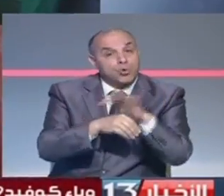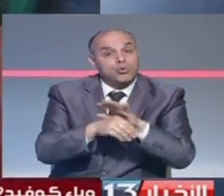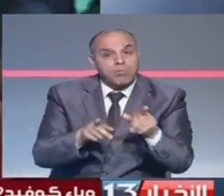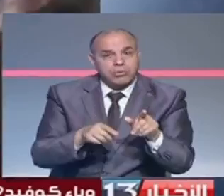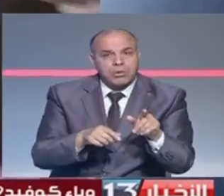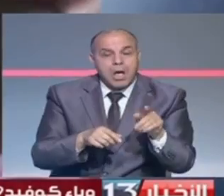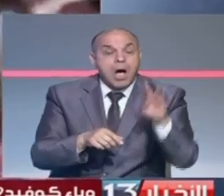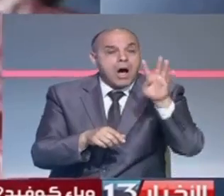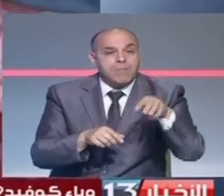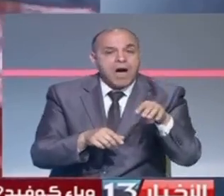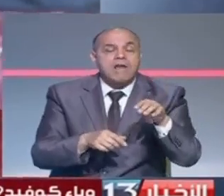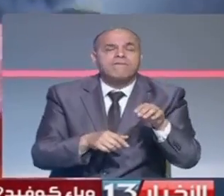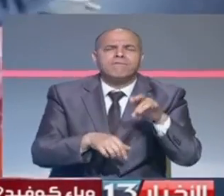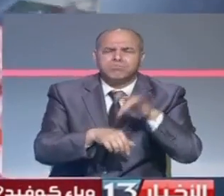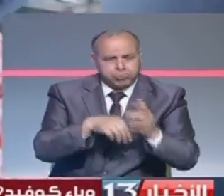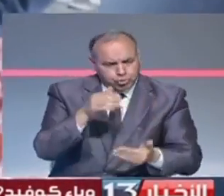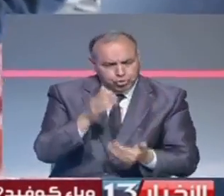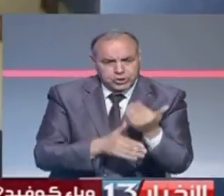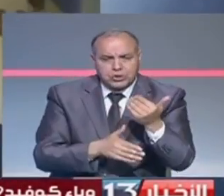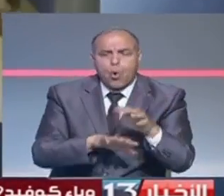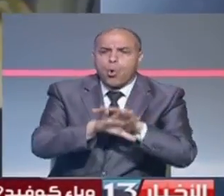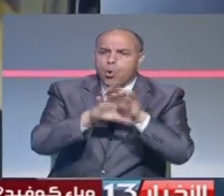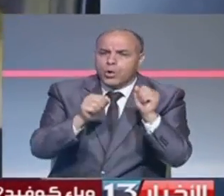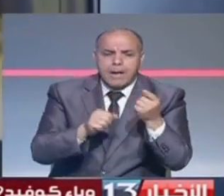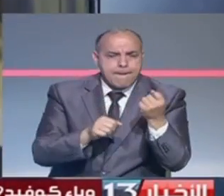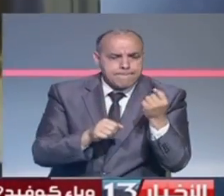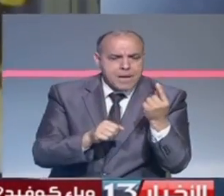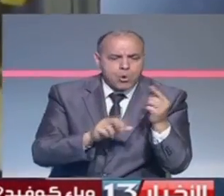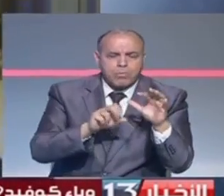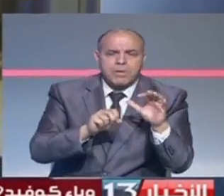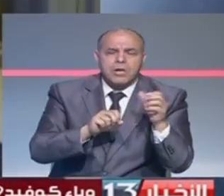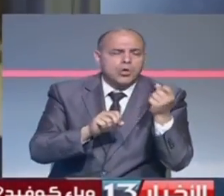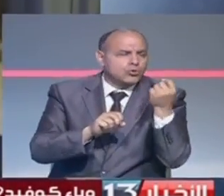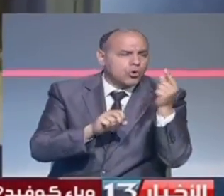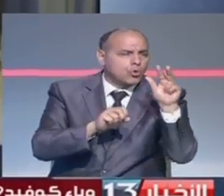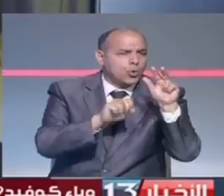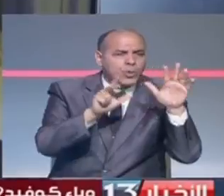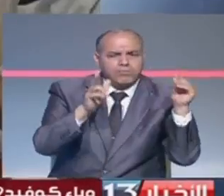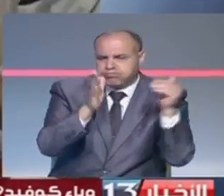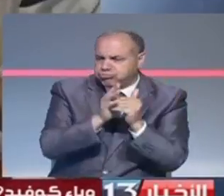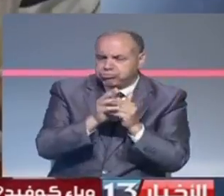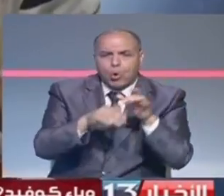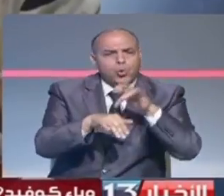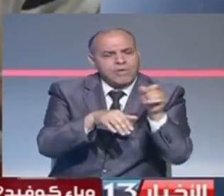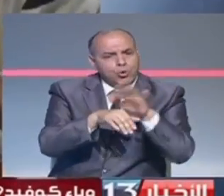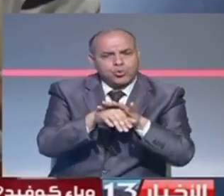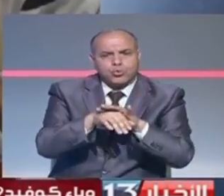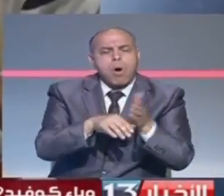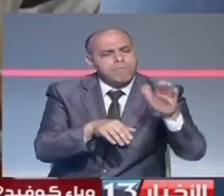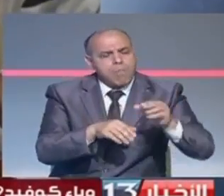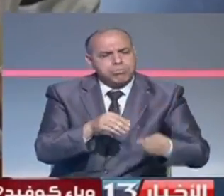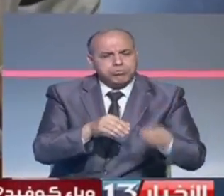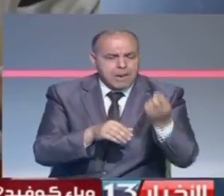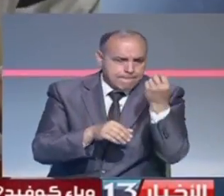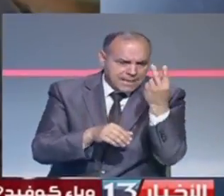باربعه الاف حاله جديده ليصل اجماليها الى مائه وثمانيه وثلاثين الفا توازيا مع تصاعد الوفيات الى